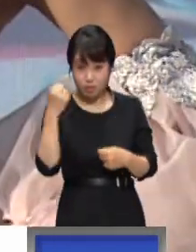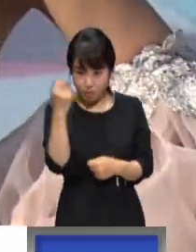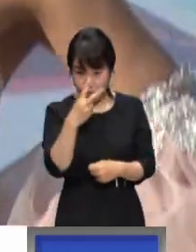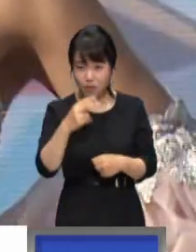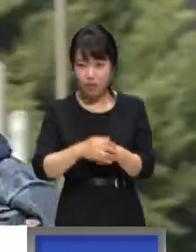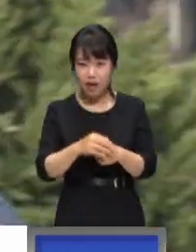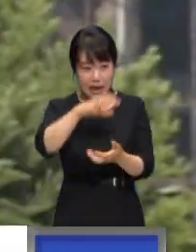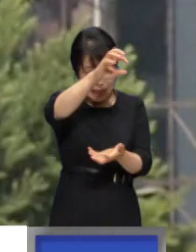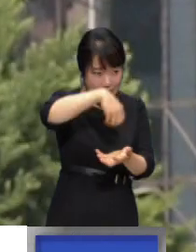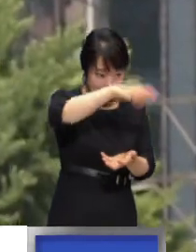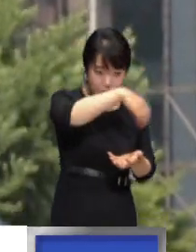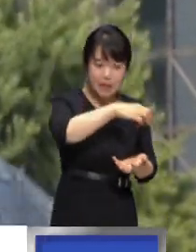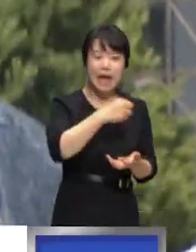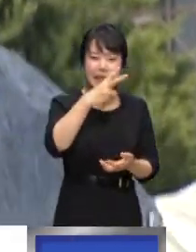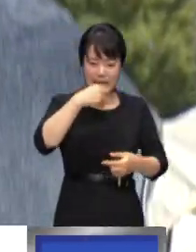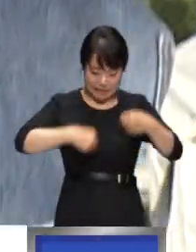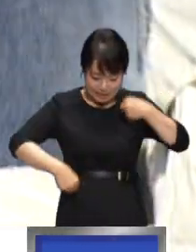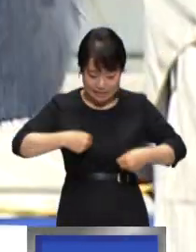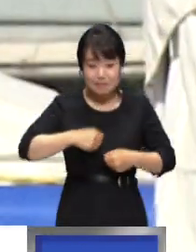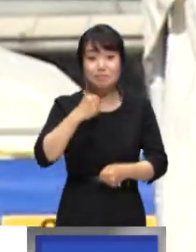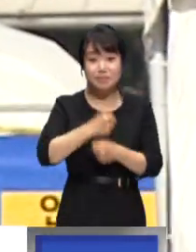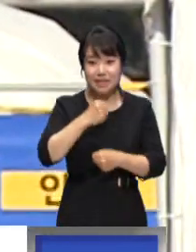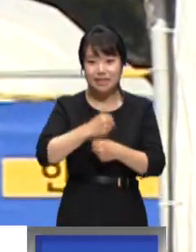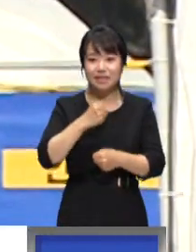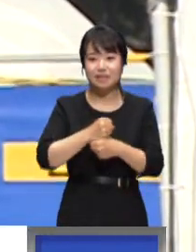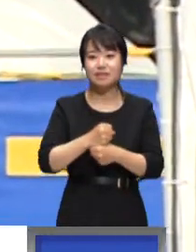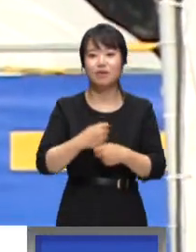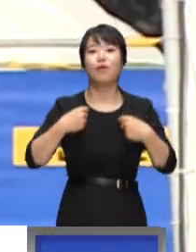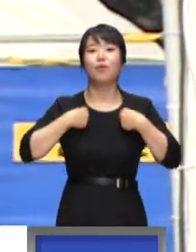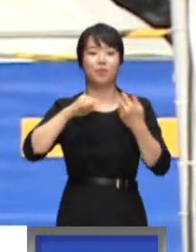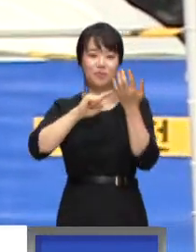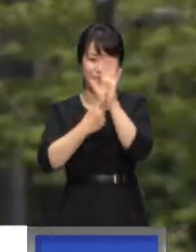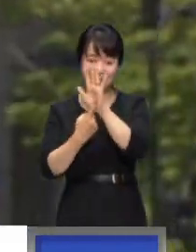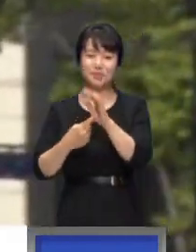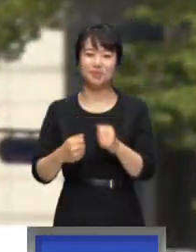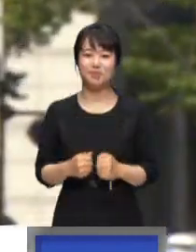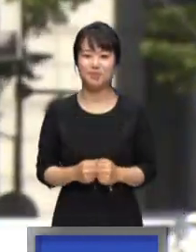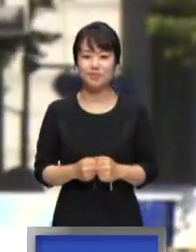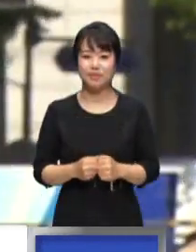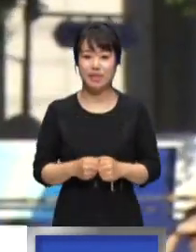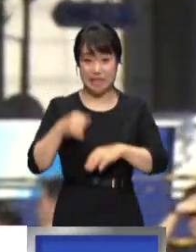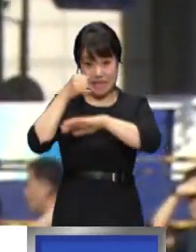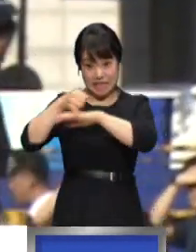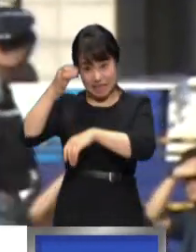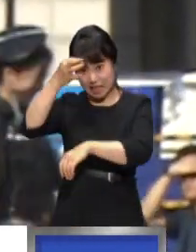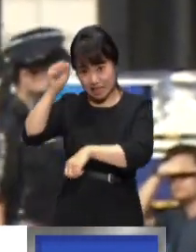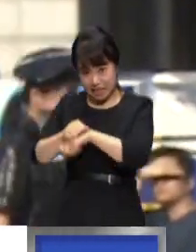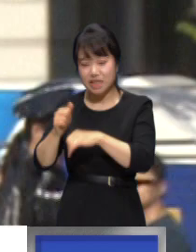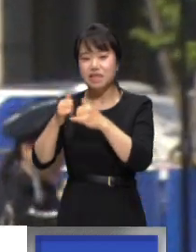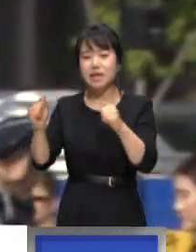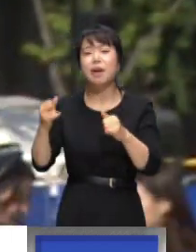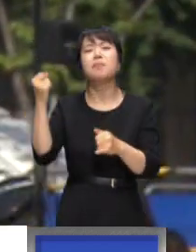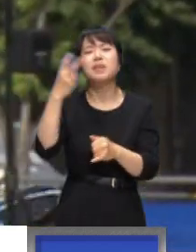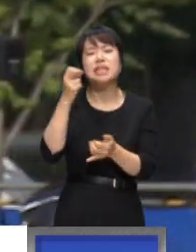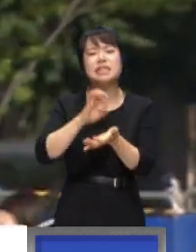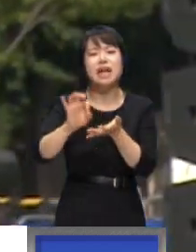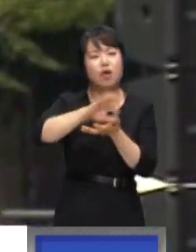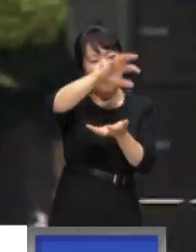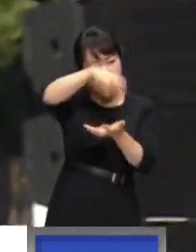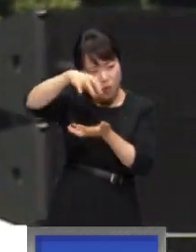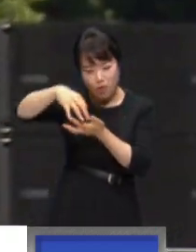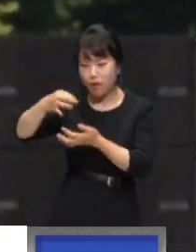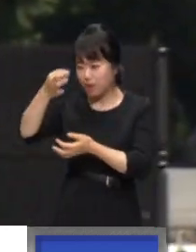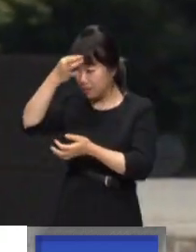그런 것들을 가지고서 만든 그런 의상들이라고 보시면 될 것 같습니다. 디자이너들이 재탄생시킨 그런